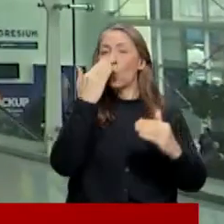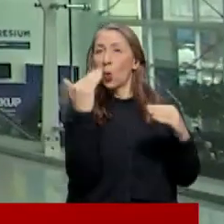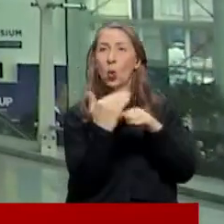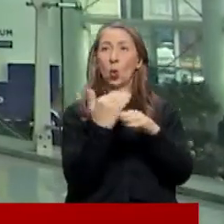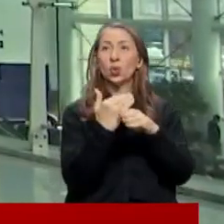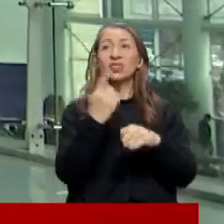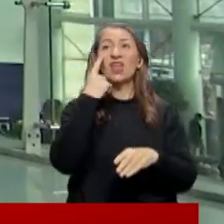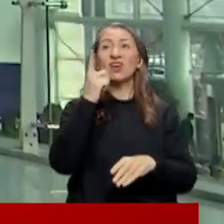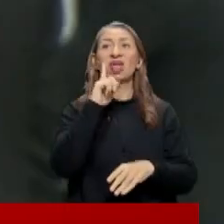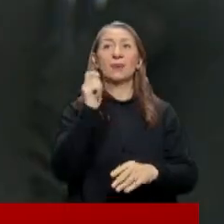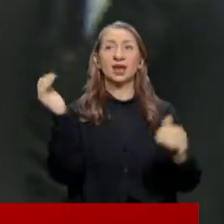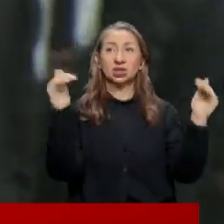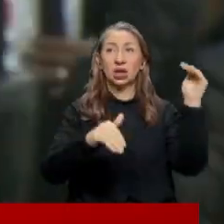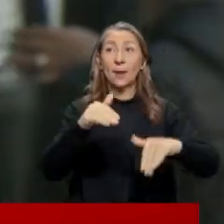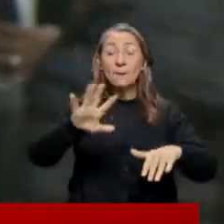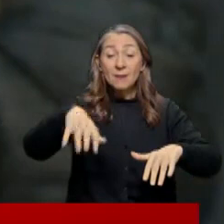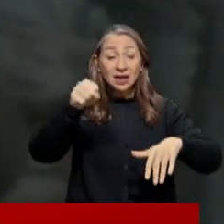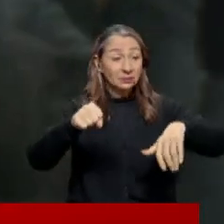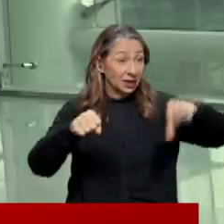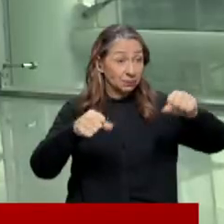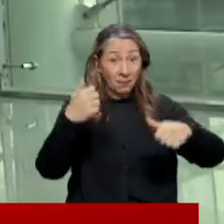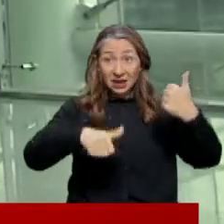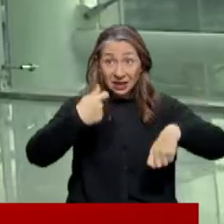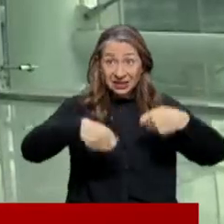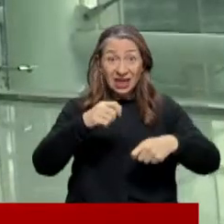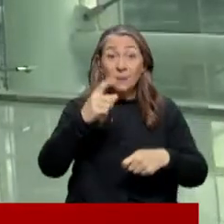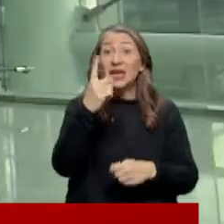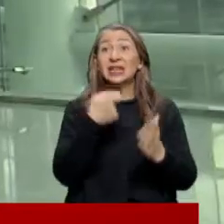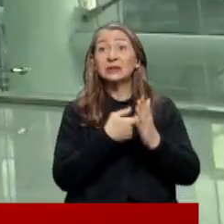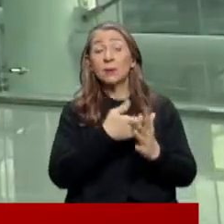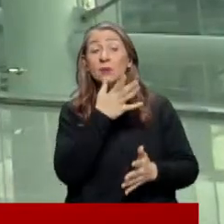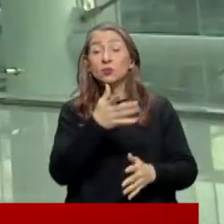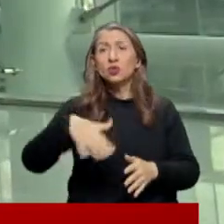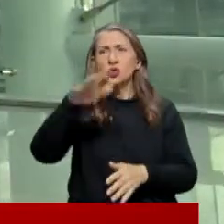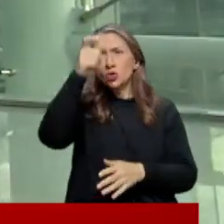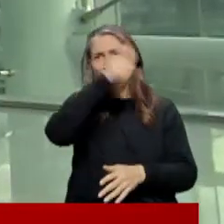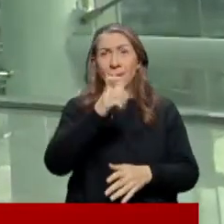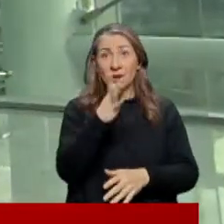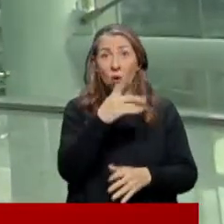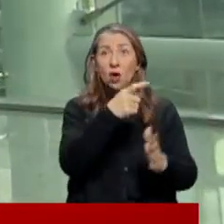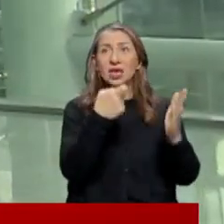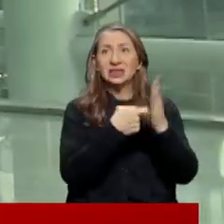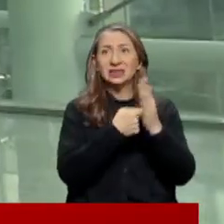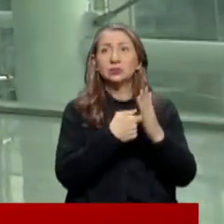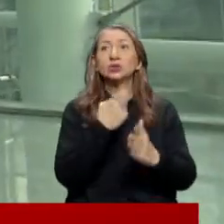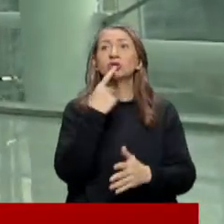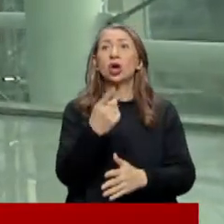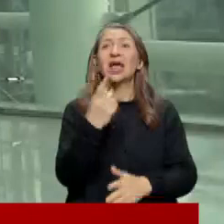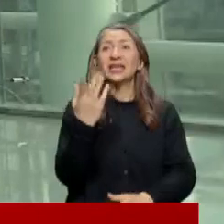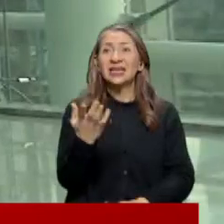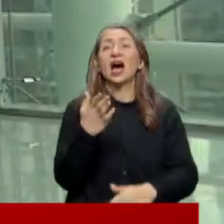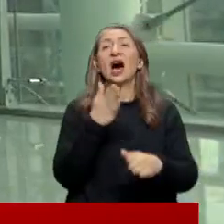liyakatli devlet adamları geldi. Merkez Bankası Başkanı ile ilgili öne çıkan bir ismi biliyorum. Bütün Türkiye biliyor. O isim söylendiğinde